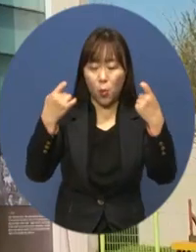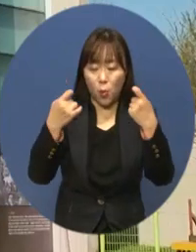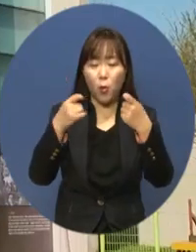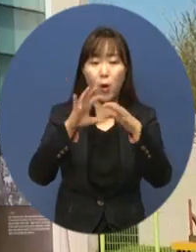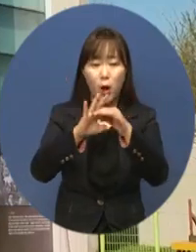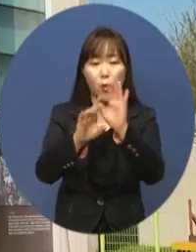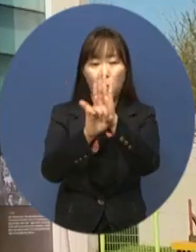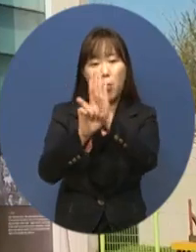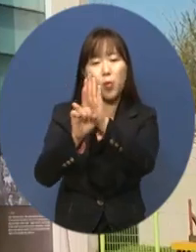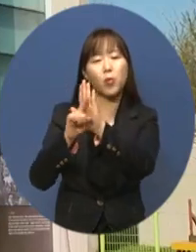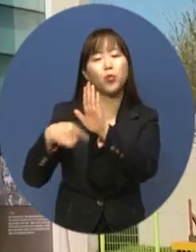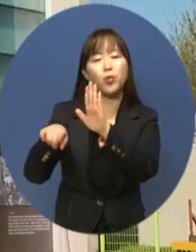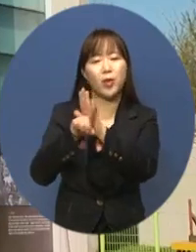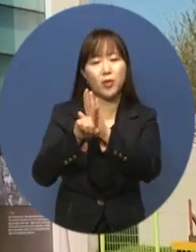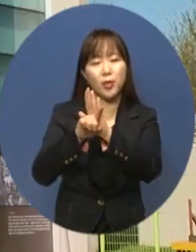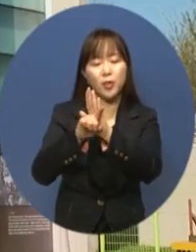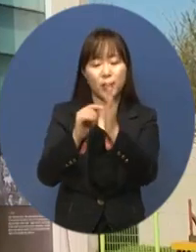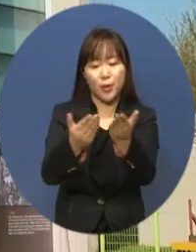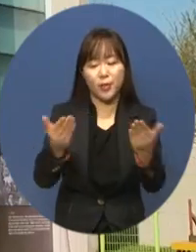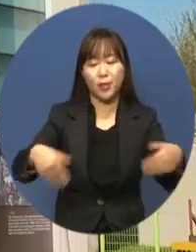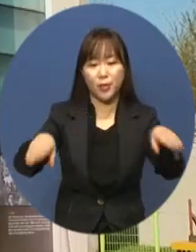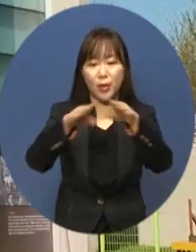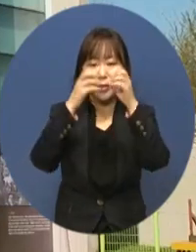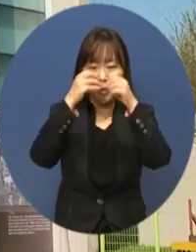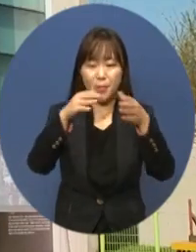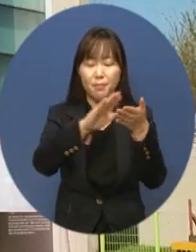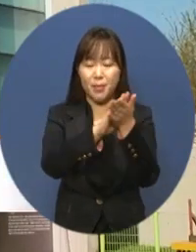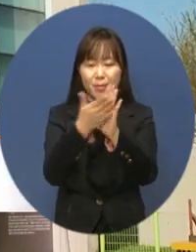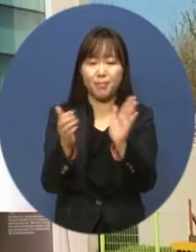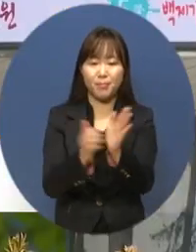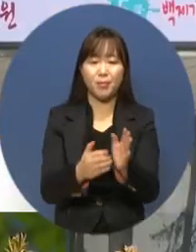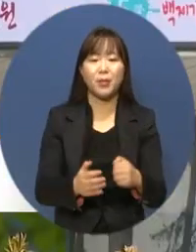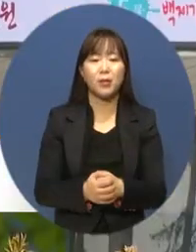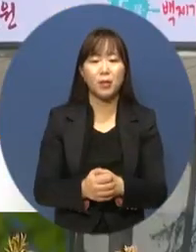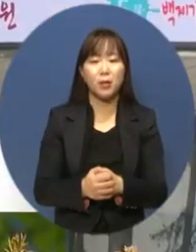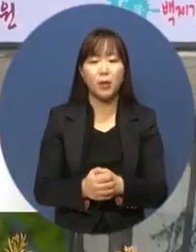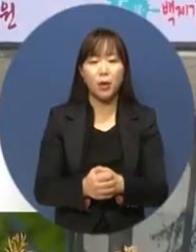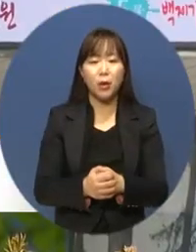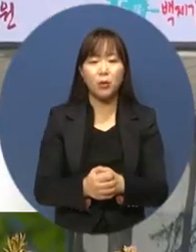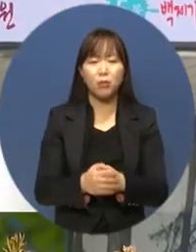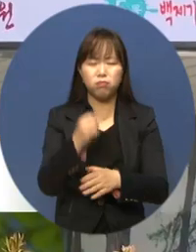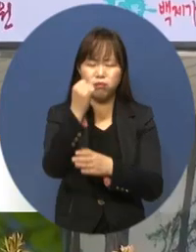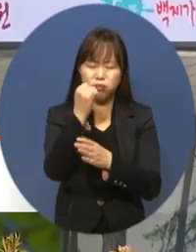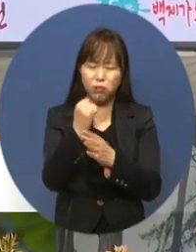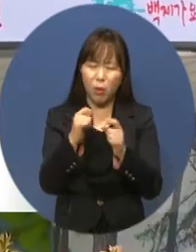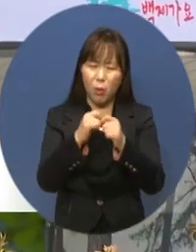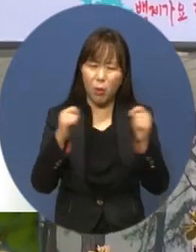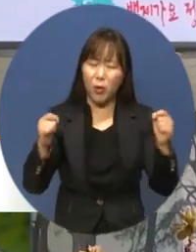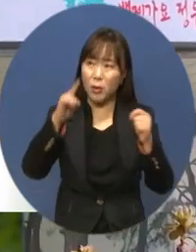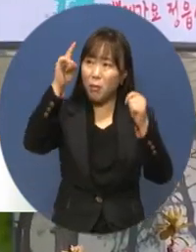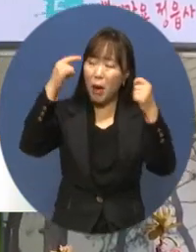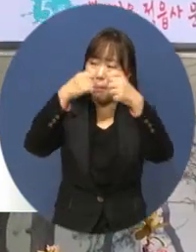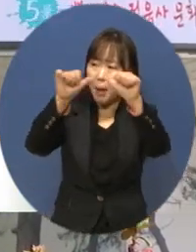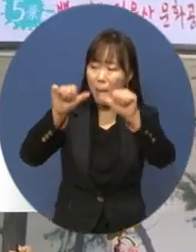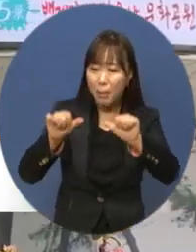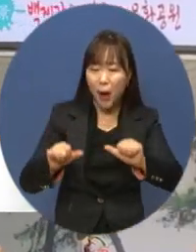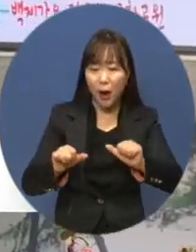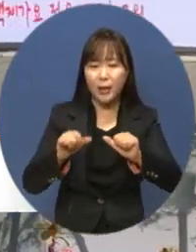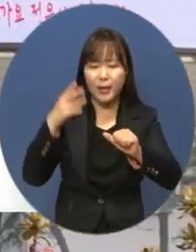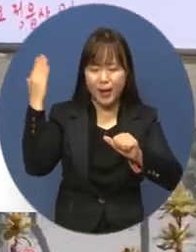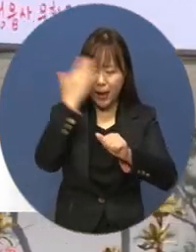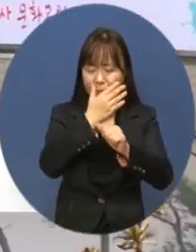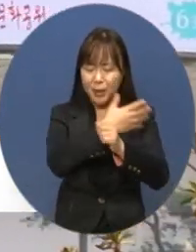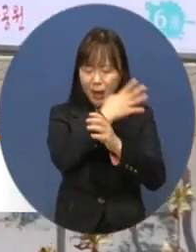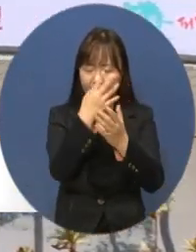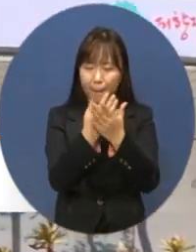관광 홍보 전시관이 새롭게 단장했습니다. 정읍시는 전시관의 노후화된 천장과 파손된 시설 등을